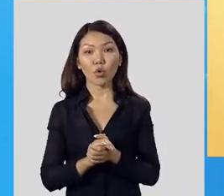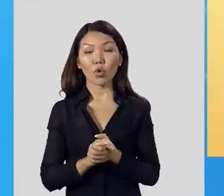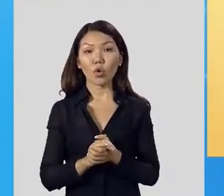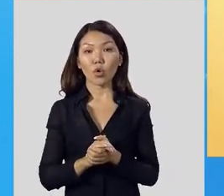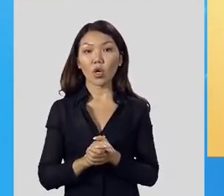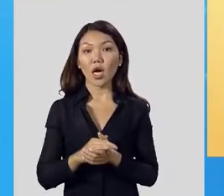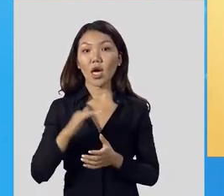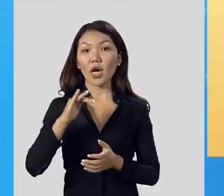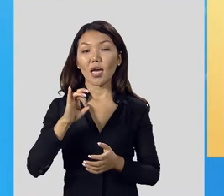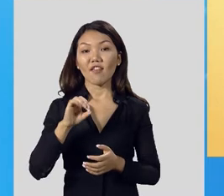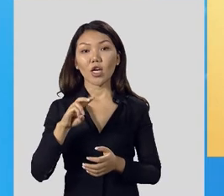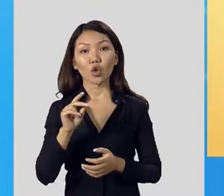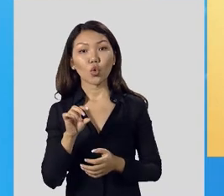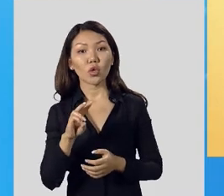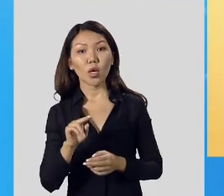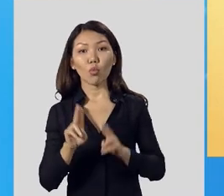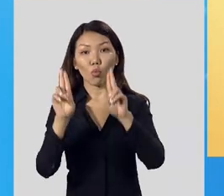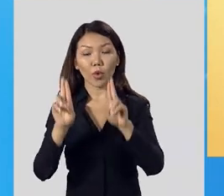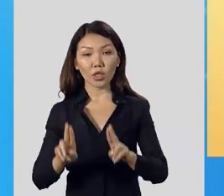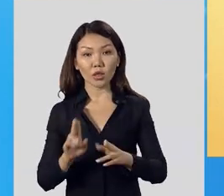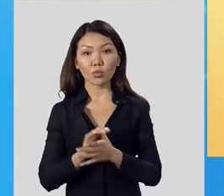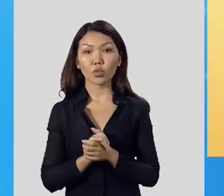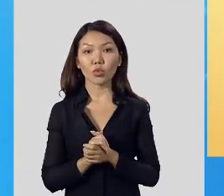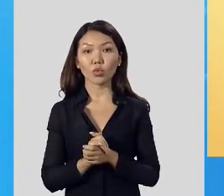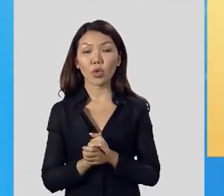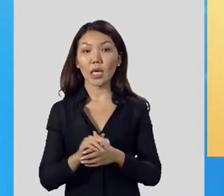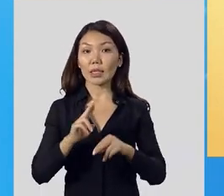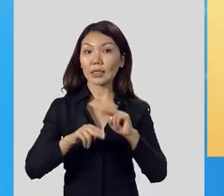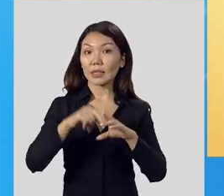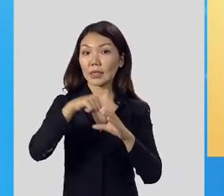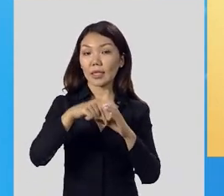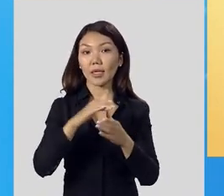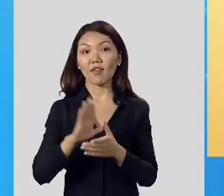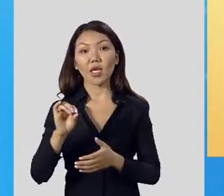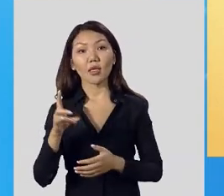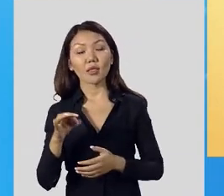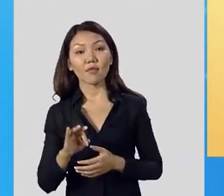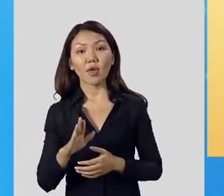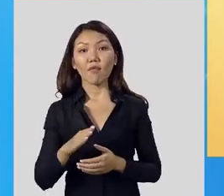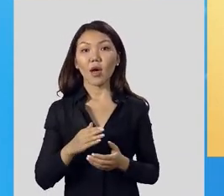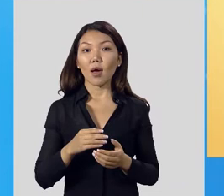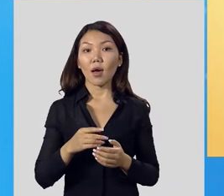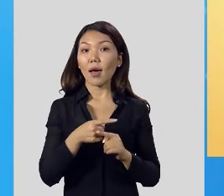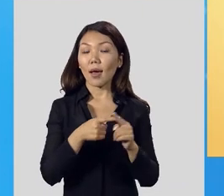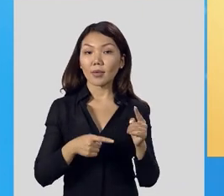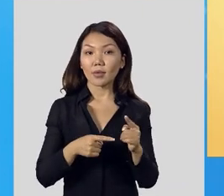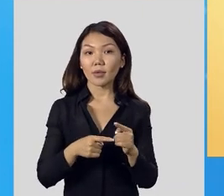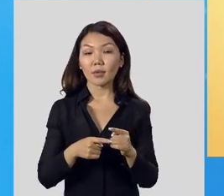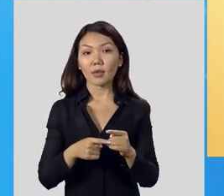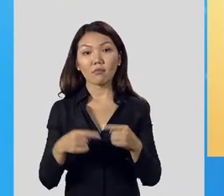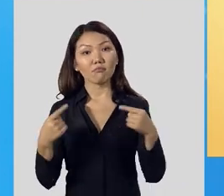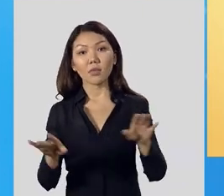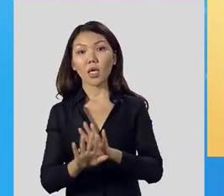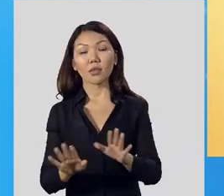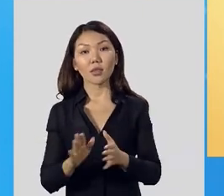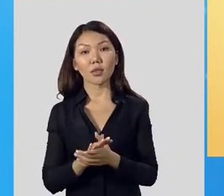принципу. Строение рефлекторных дуг вегетативного отдела мало отличается от